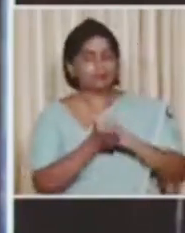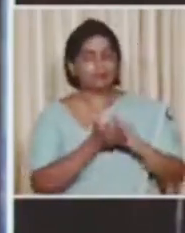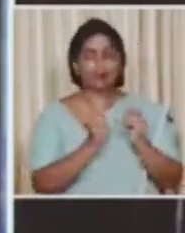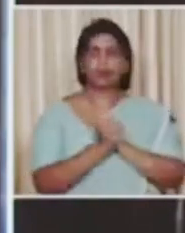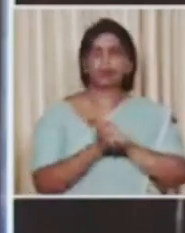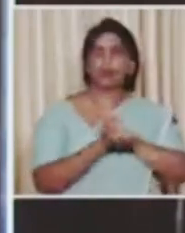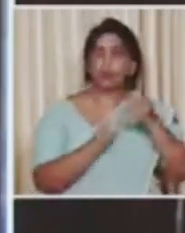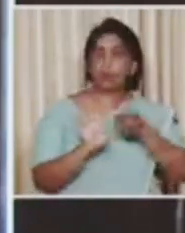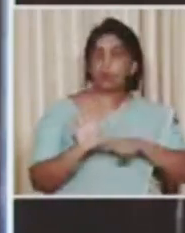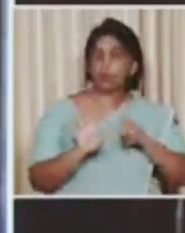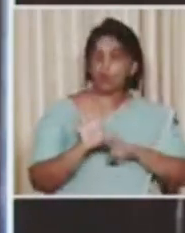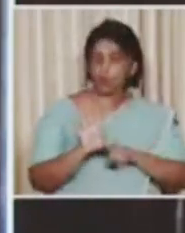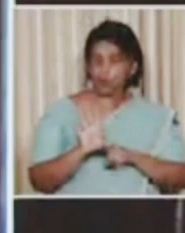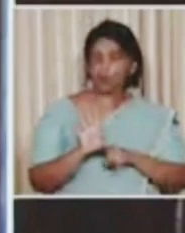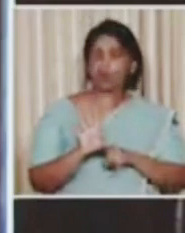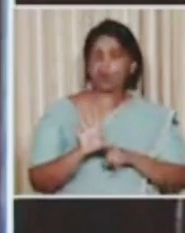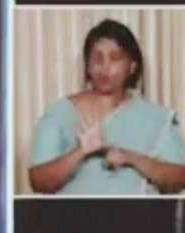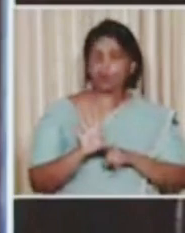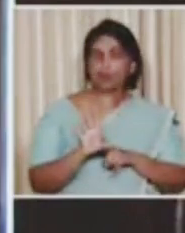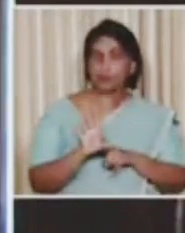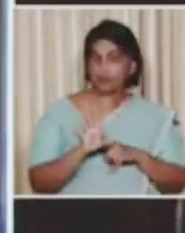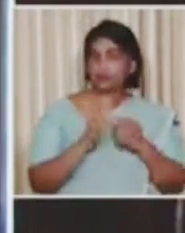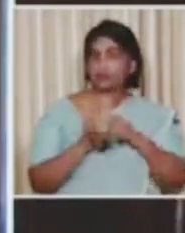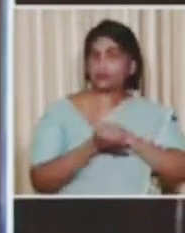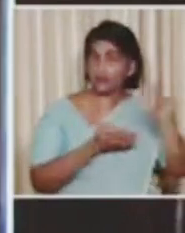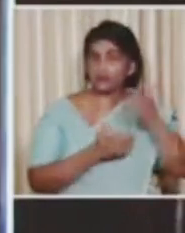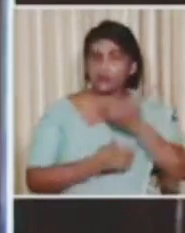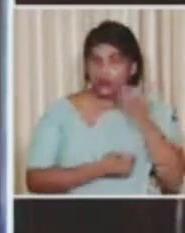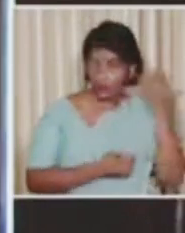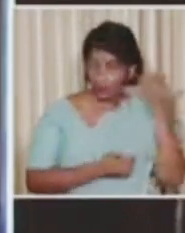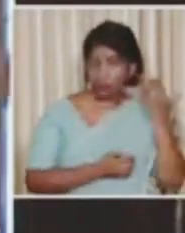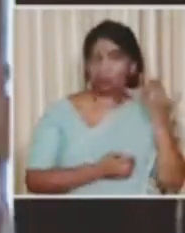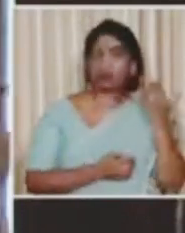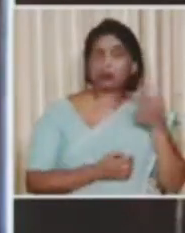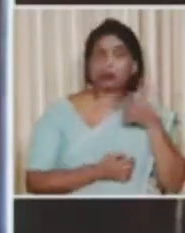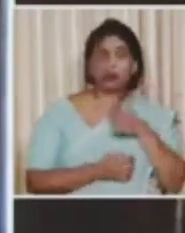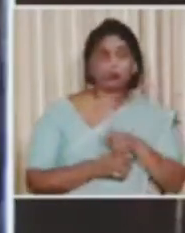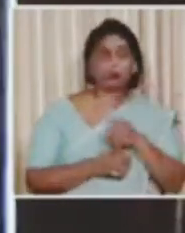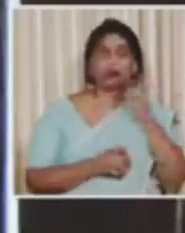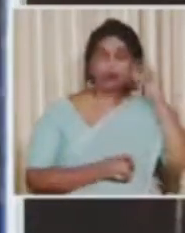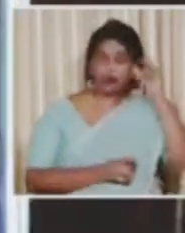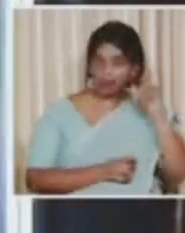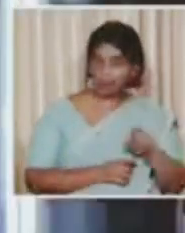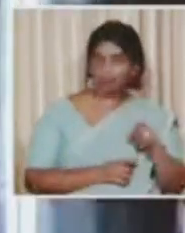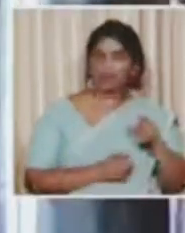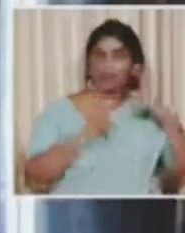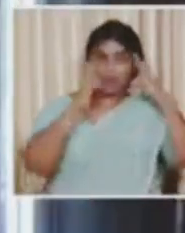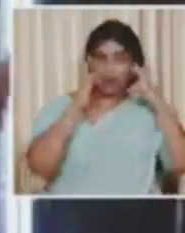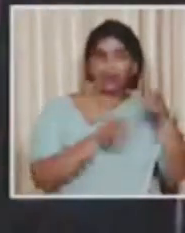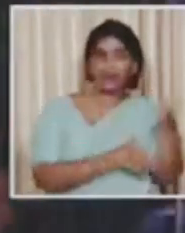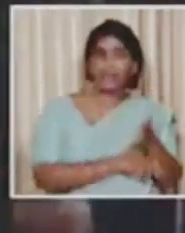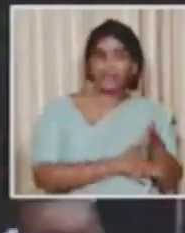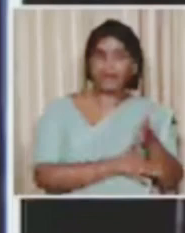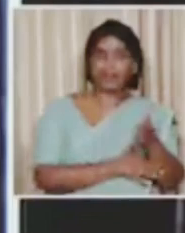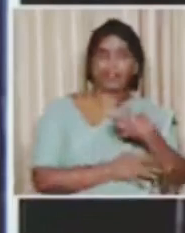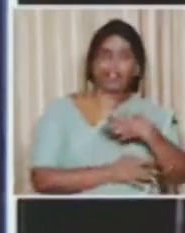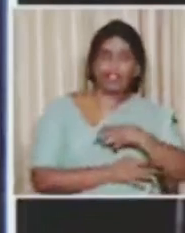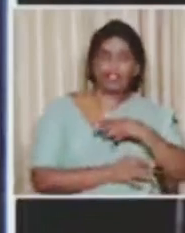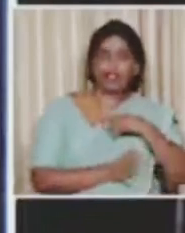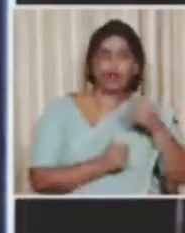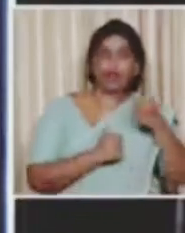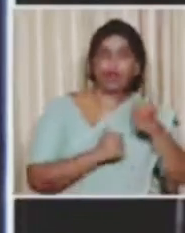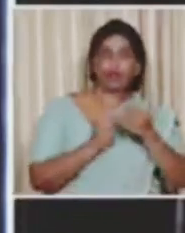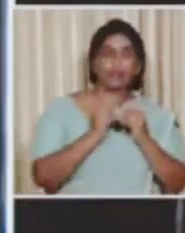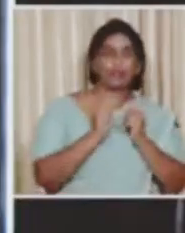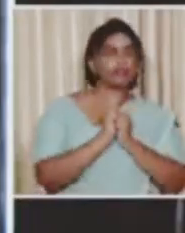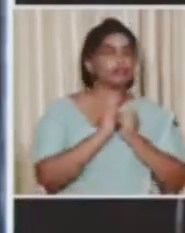යවන්න පුහුණුවක් දීලා අපිට මේව කර යවා ගන්න පුළුවන් වුණොත් ඔය කාන්තාව අරාබි රටවල්වලට ගිහිල්ලා දුක් විඳිනවට වඩා හොඳ